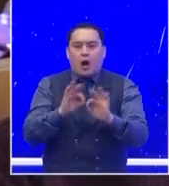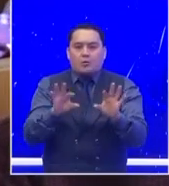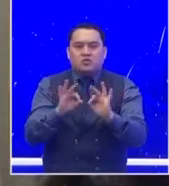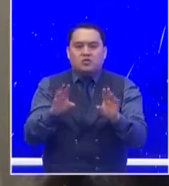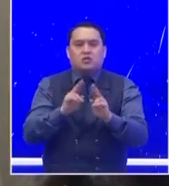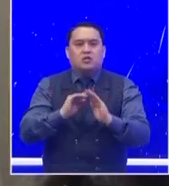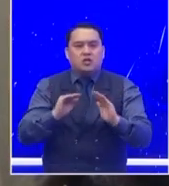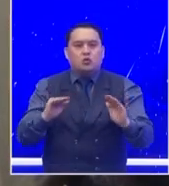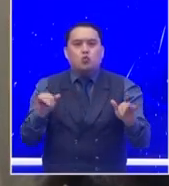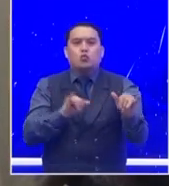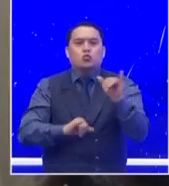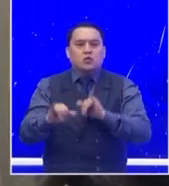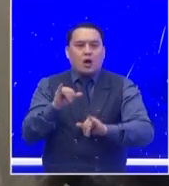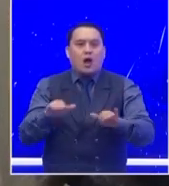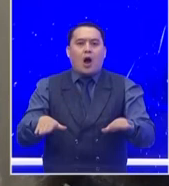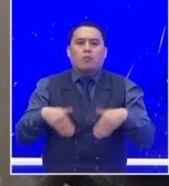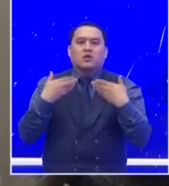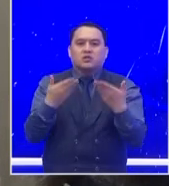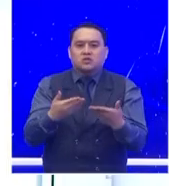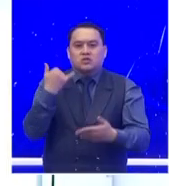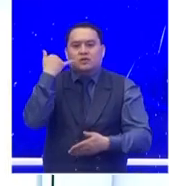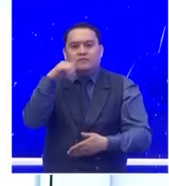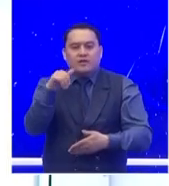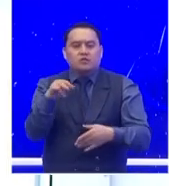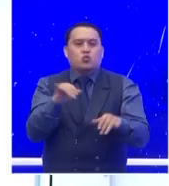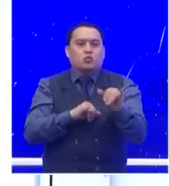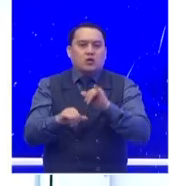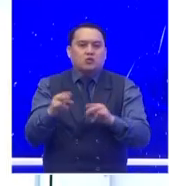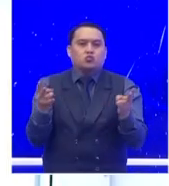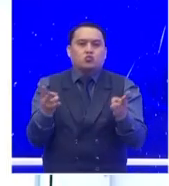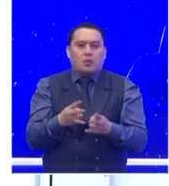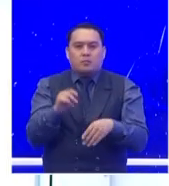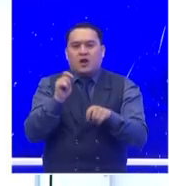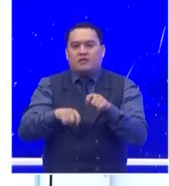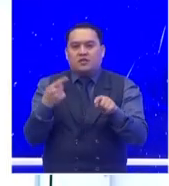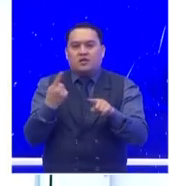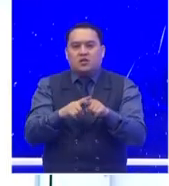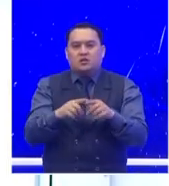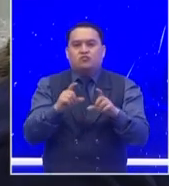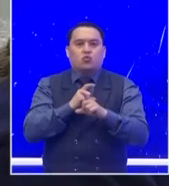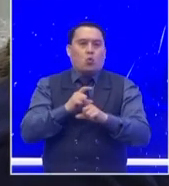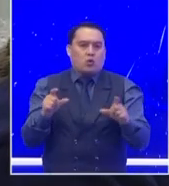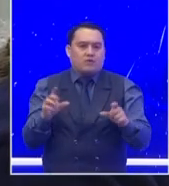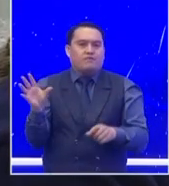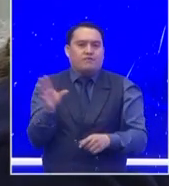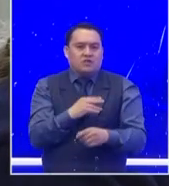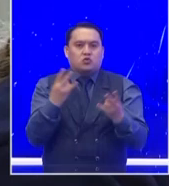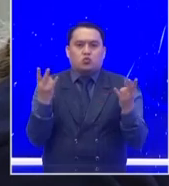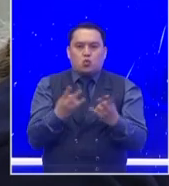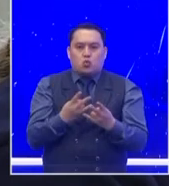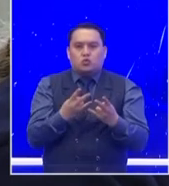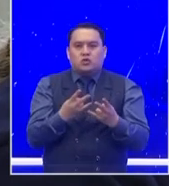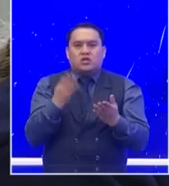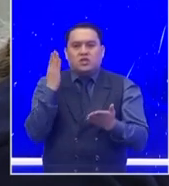детям, куда и как обращаться при чрезвычайных ситуациях. Кроме того, брандмейстеры проверили техническое оснащение школы. Весь необходимый